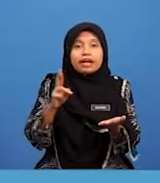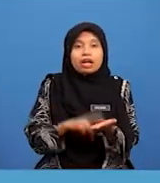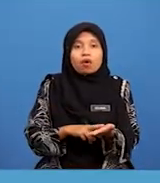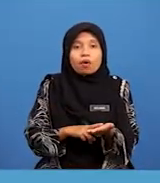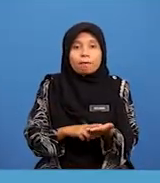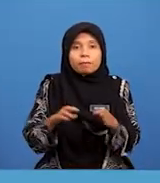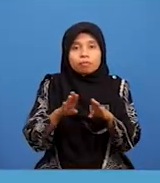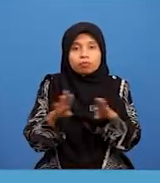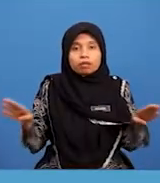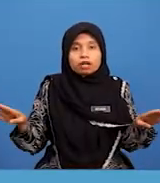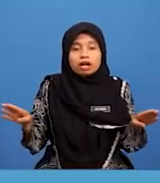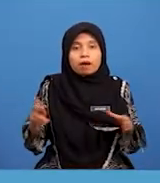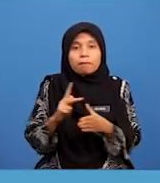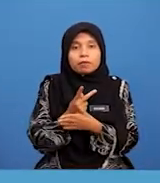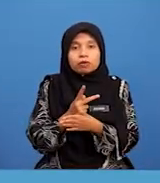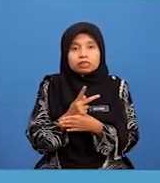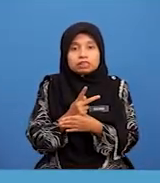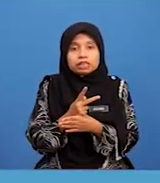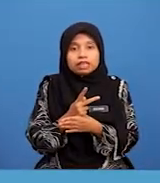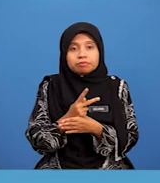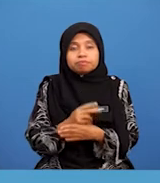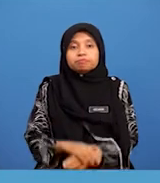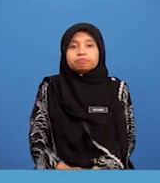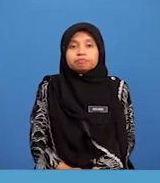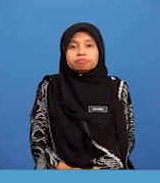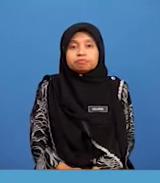merekod pembubaran perkongsian dalam jurnal am,